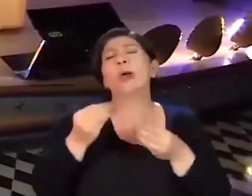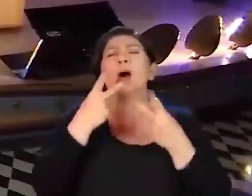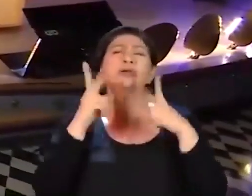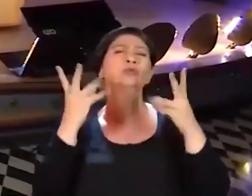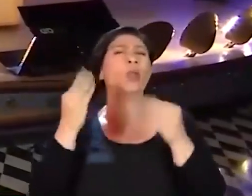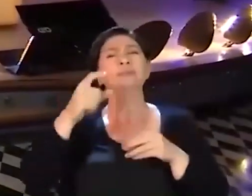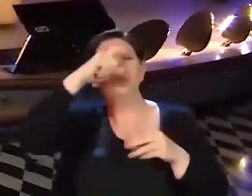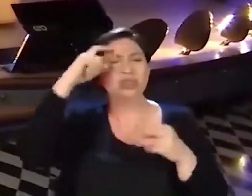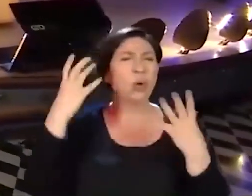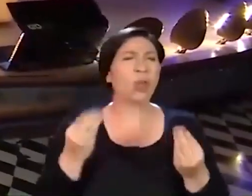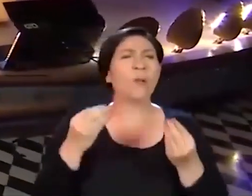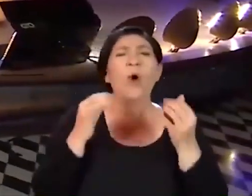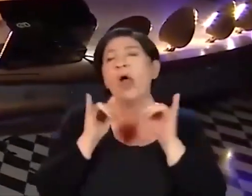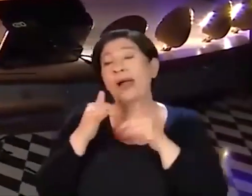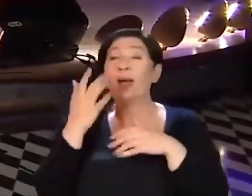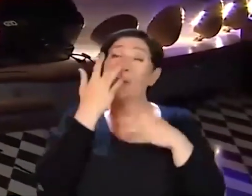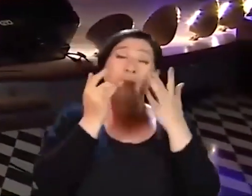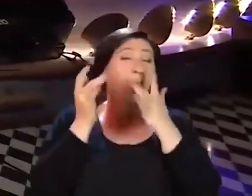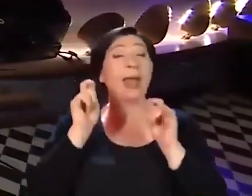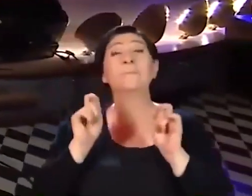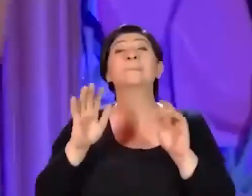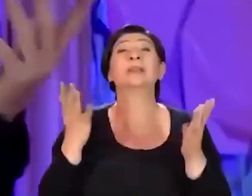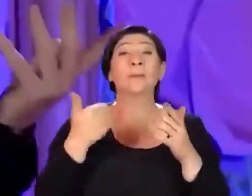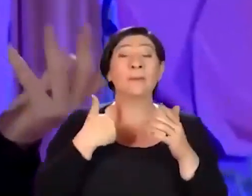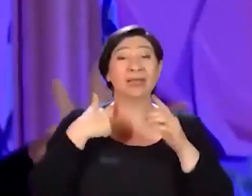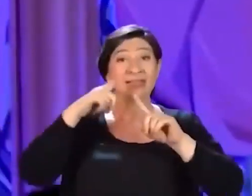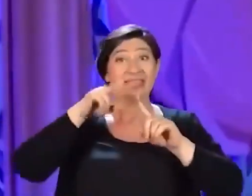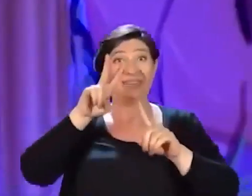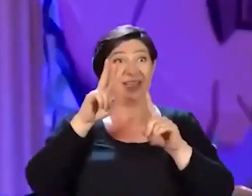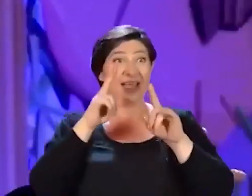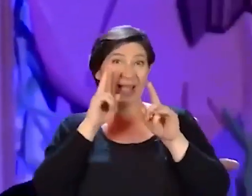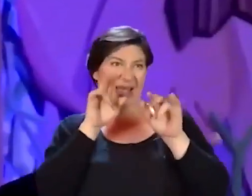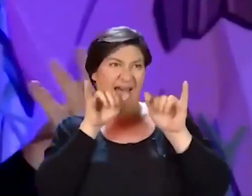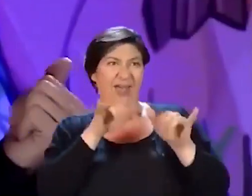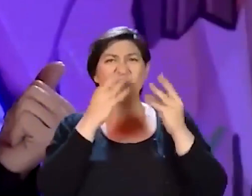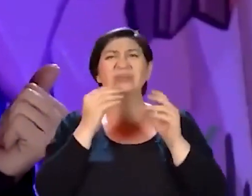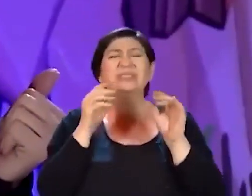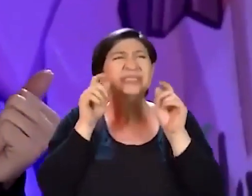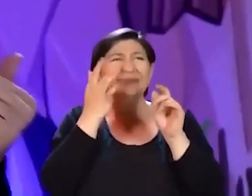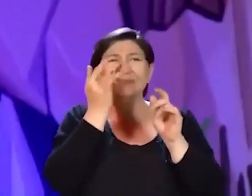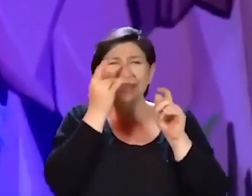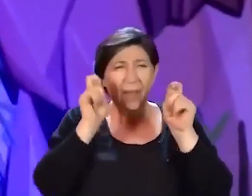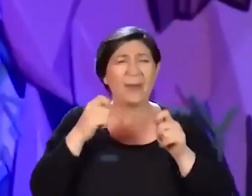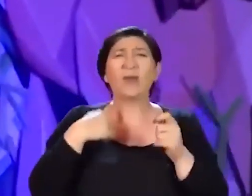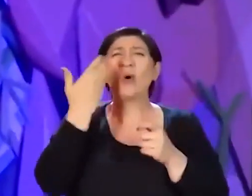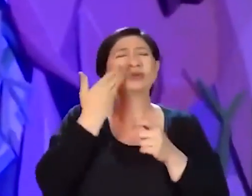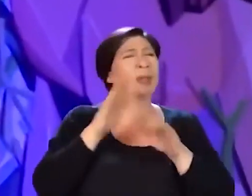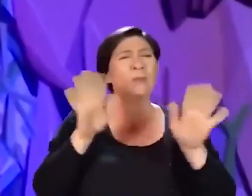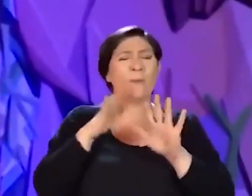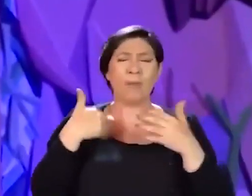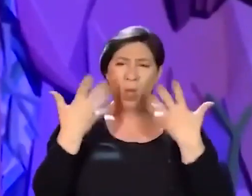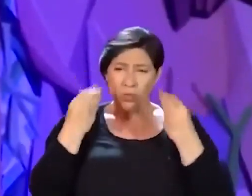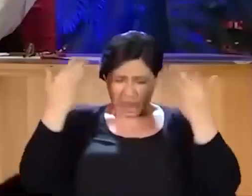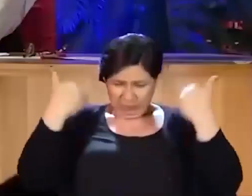açık olalım. Evet. Yani böyle oynamayalım. Oynamayalım. Ben ekranlarda oynayanlar insanlardan hoşlanmıyorum. Ben olduğum